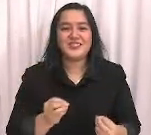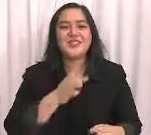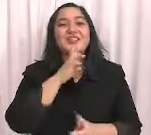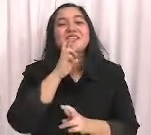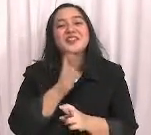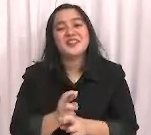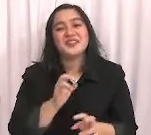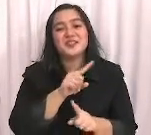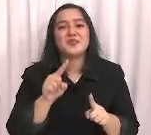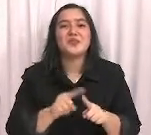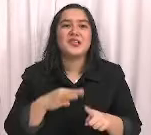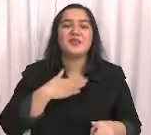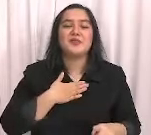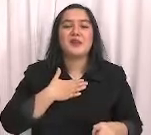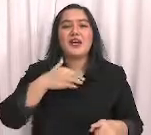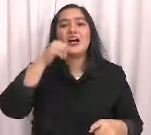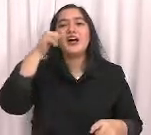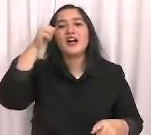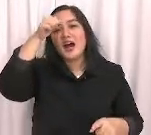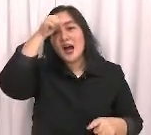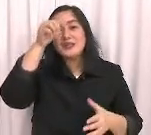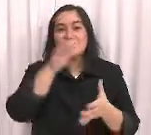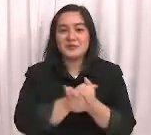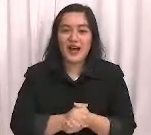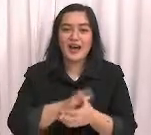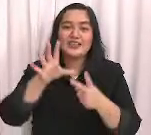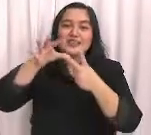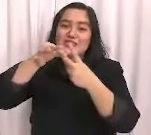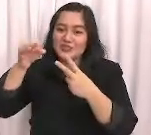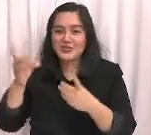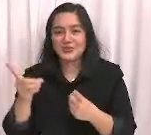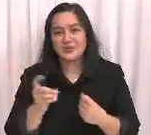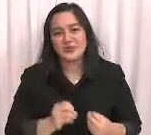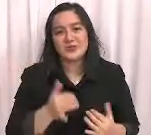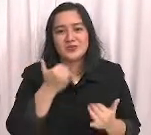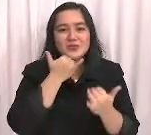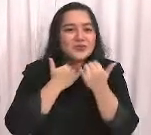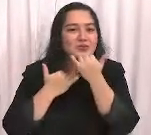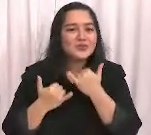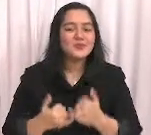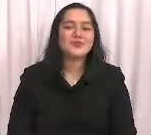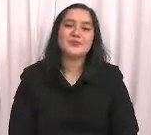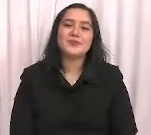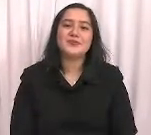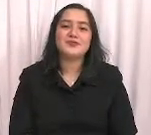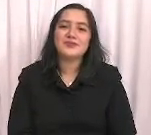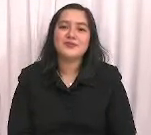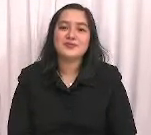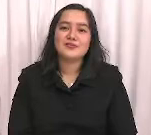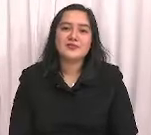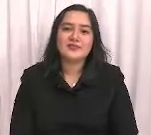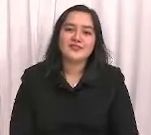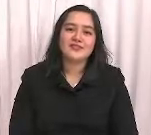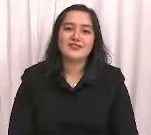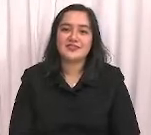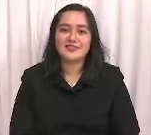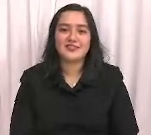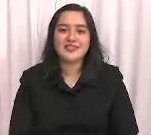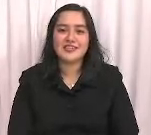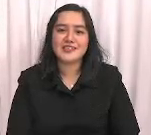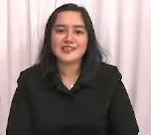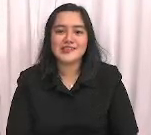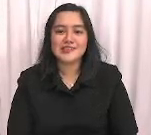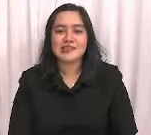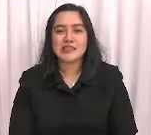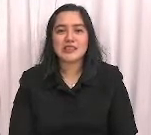yan. See? Kaya nga, mga kapatid, napakalaga itong usapin na ito. Kaya ang akin pong ibinibigay